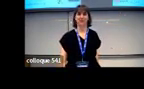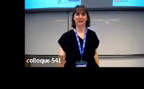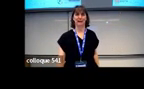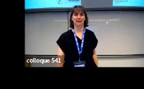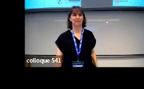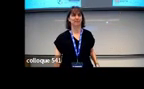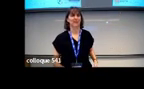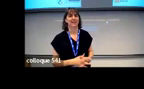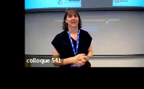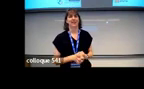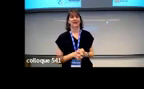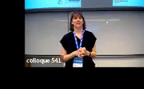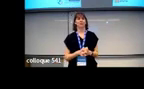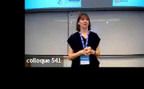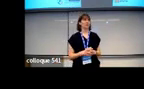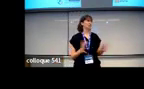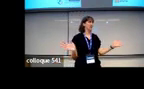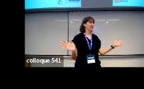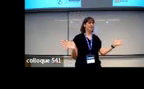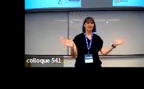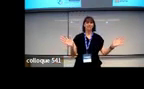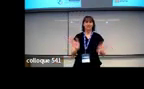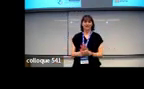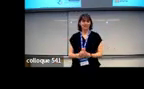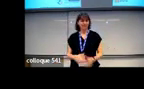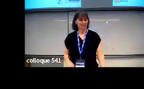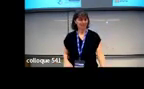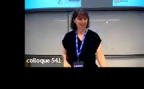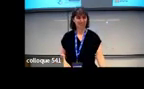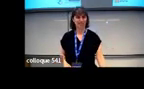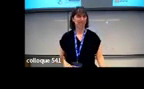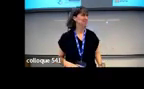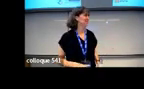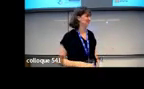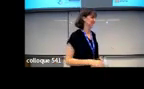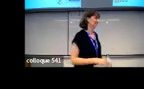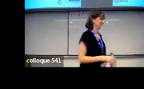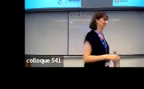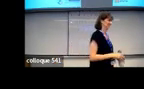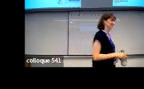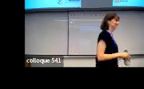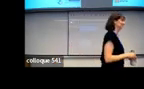subvention de la Fabrique Réelle. Donc, j'arrête ici. Merci. Merci beaucoup.